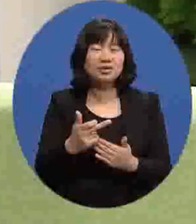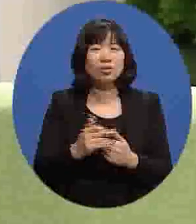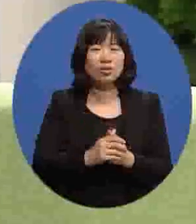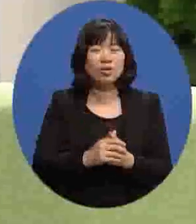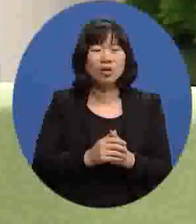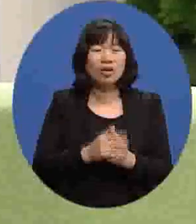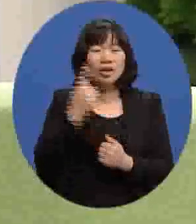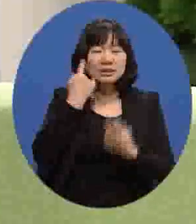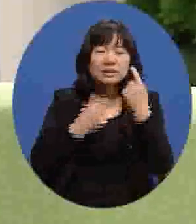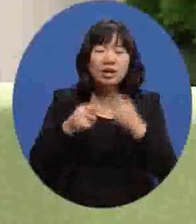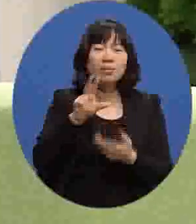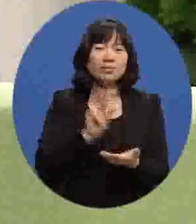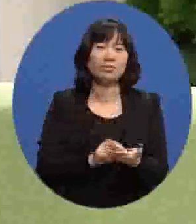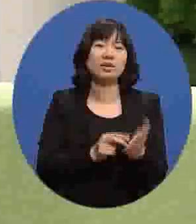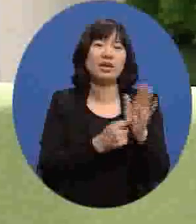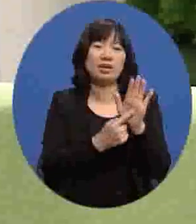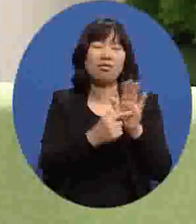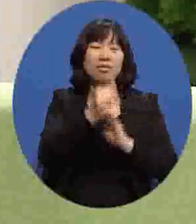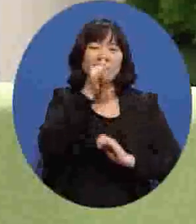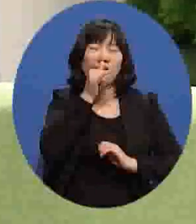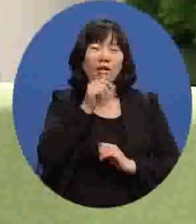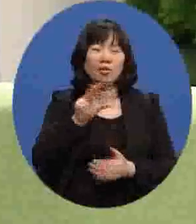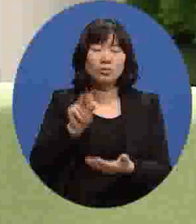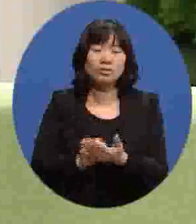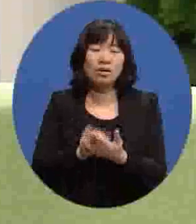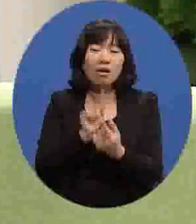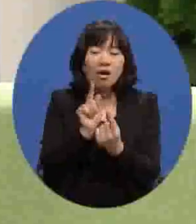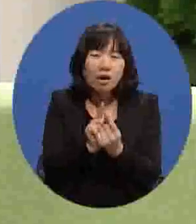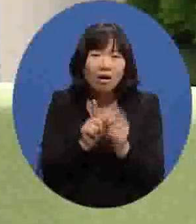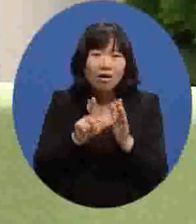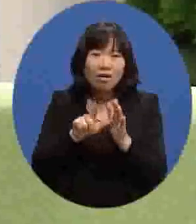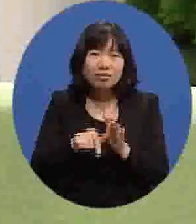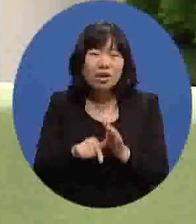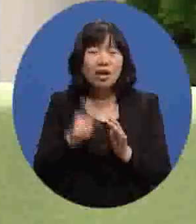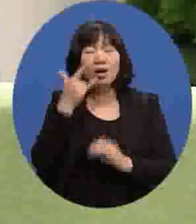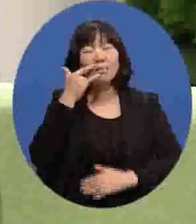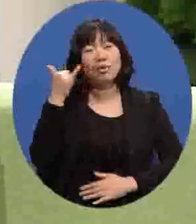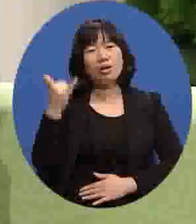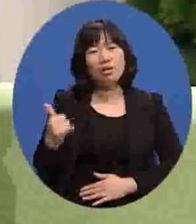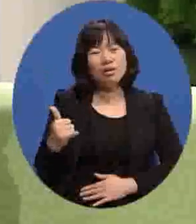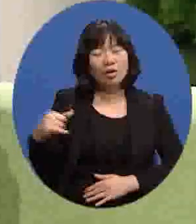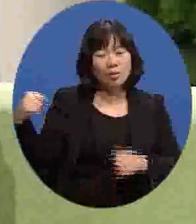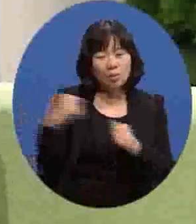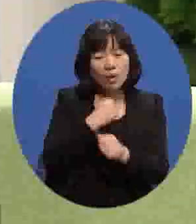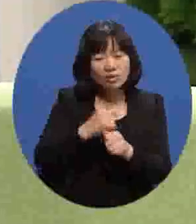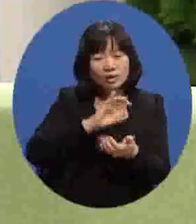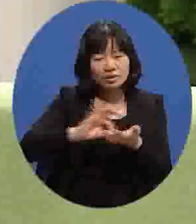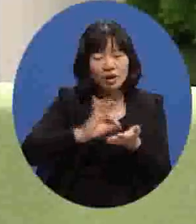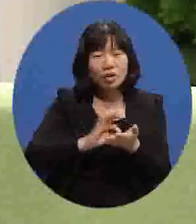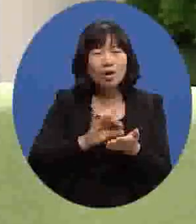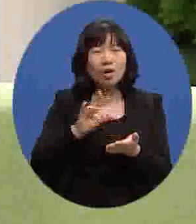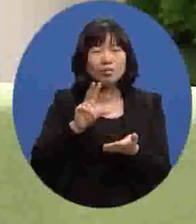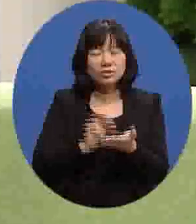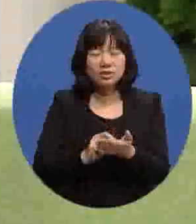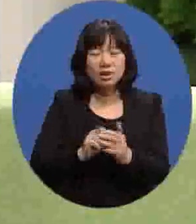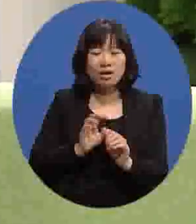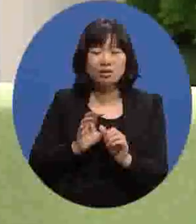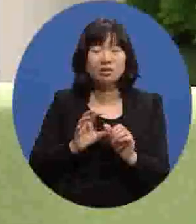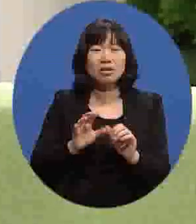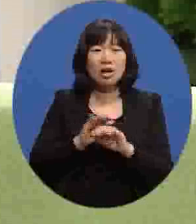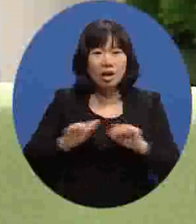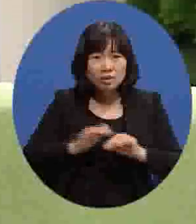그러니까 결과를 초래하는 게 뭐냐면은 문제가 생겼을 때 부모가 폭력을 사용해서 문제를 진압을